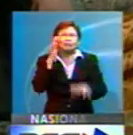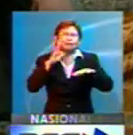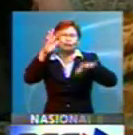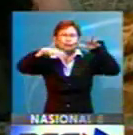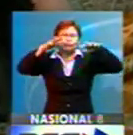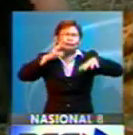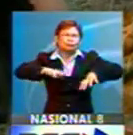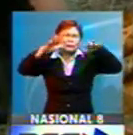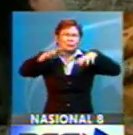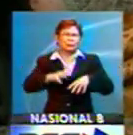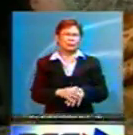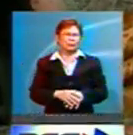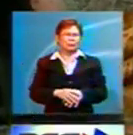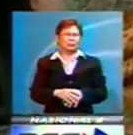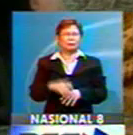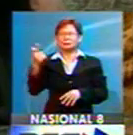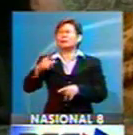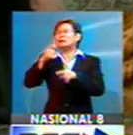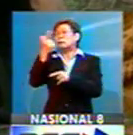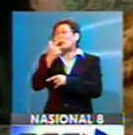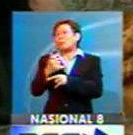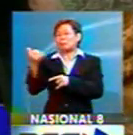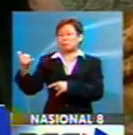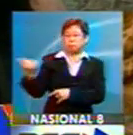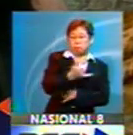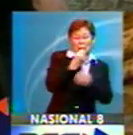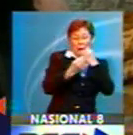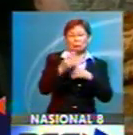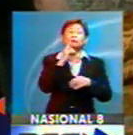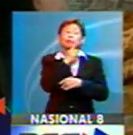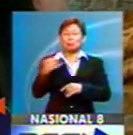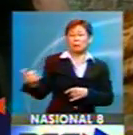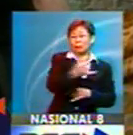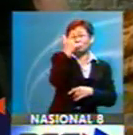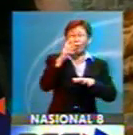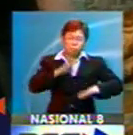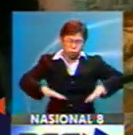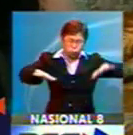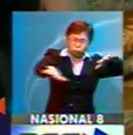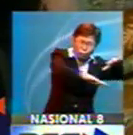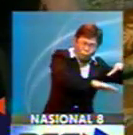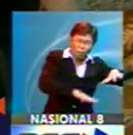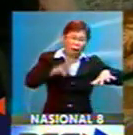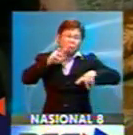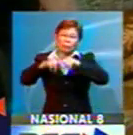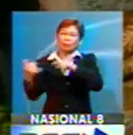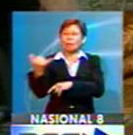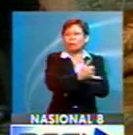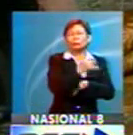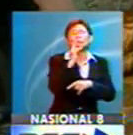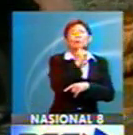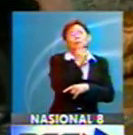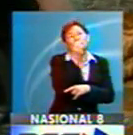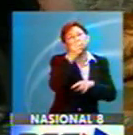Dia, bukan dia tak mahu masuk, dia tak boleh masuk. Banjir semua, air semua penuh, luar semua penuh, tak boleh masuk. Itu